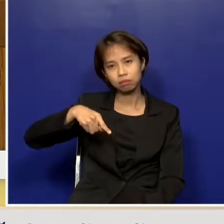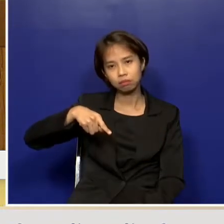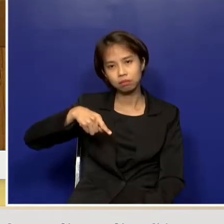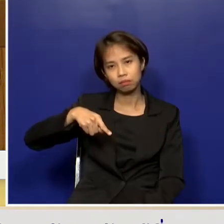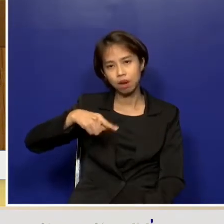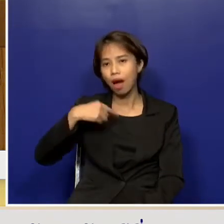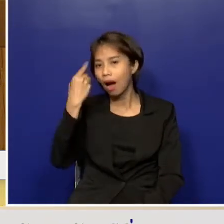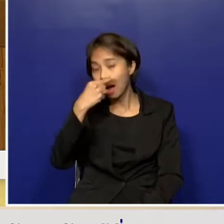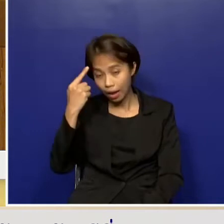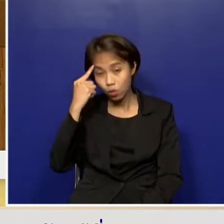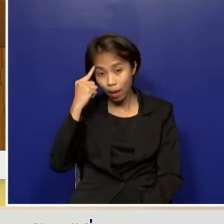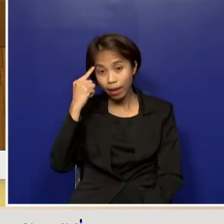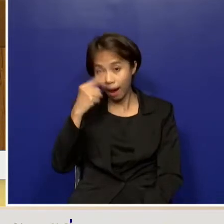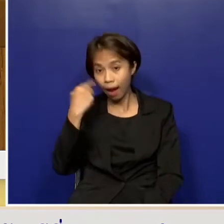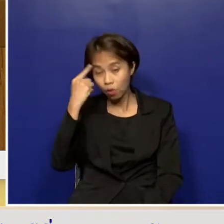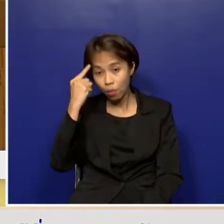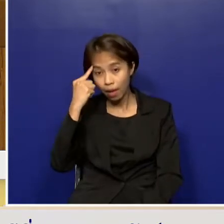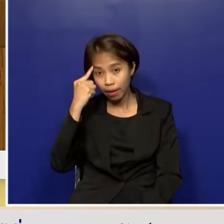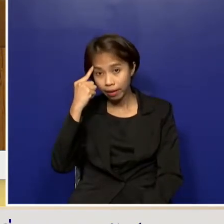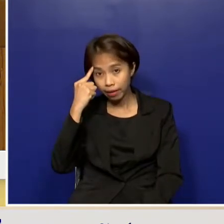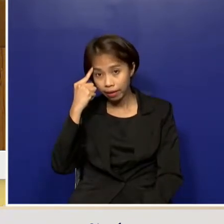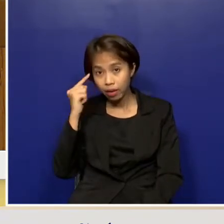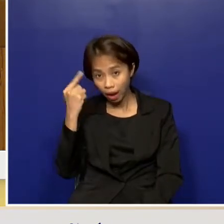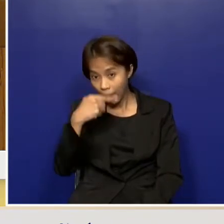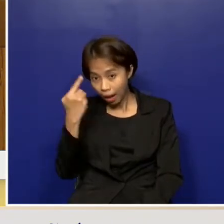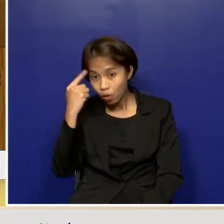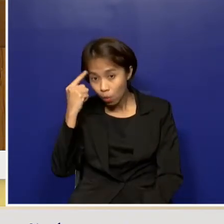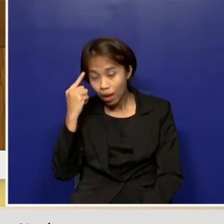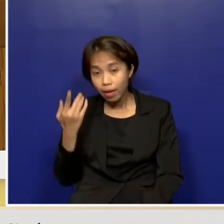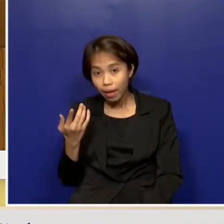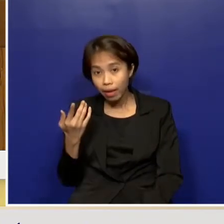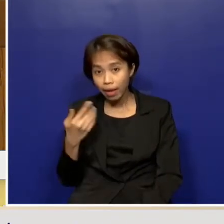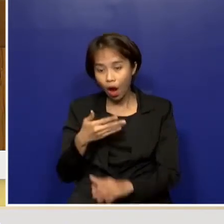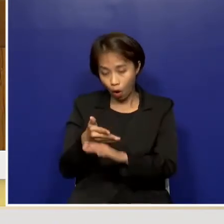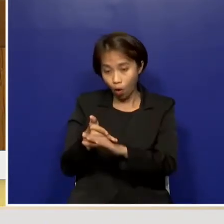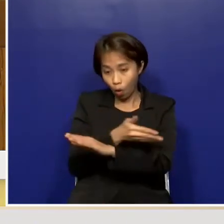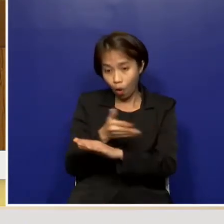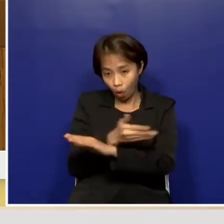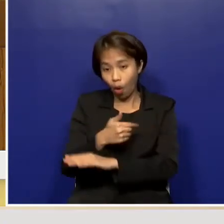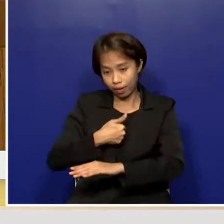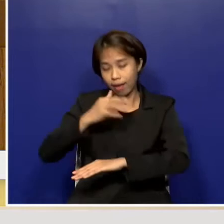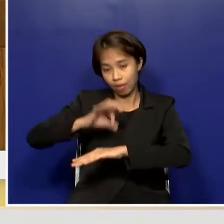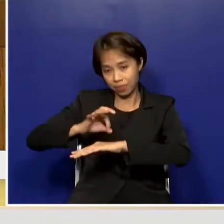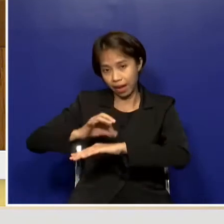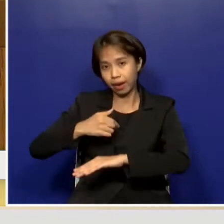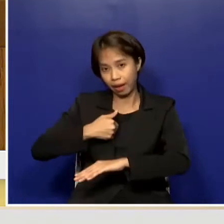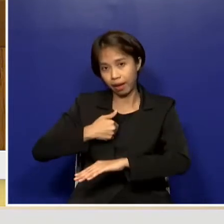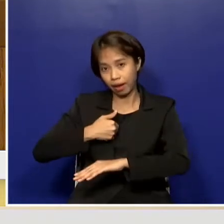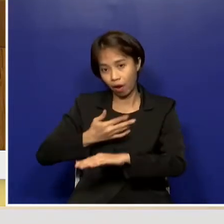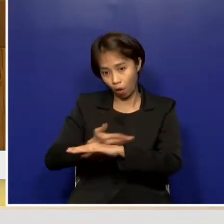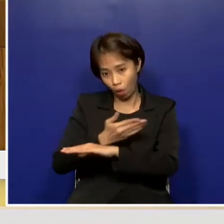โดย ใครครับ Mountainsย ใครั ท รู้ ไหมก่อน ท จะ ก่อน ท จะไม perception